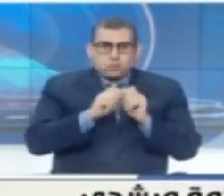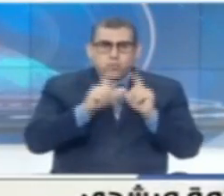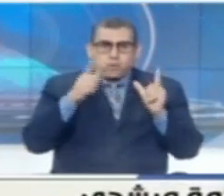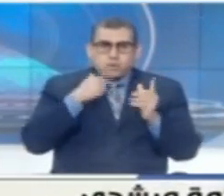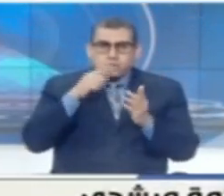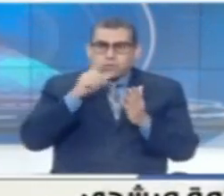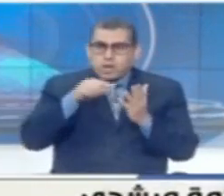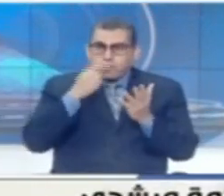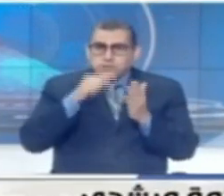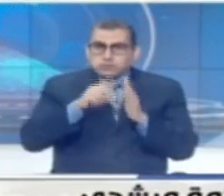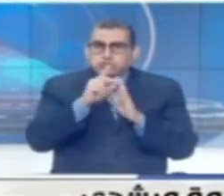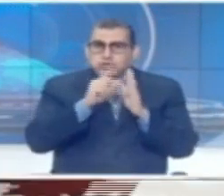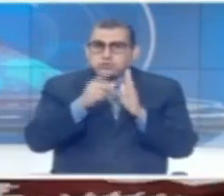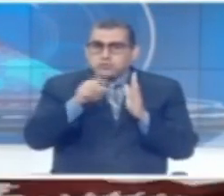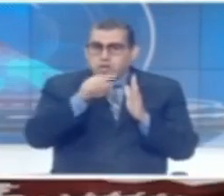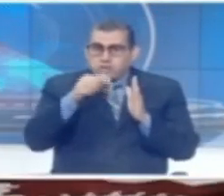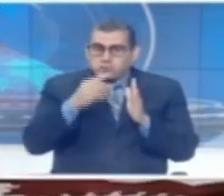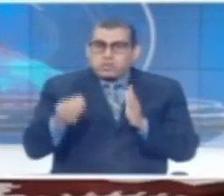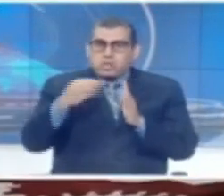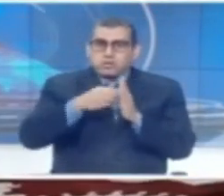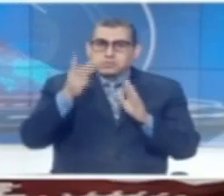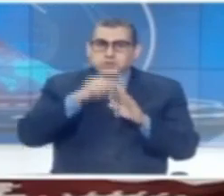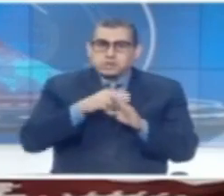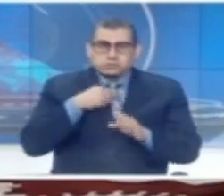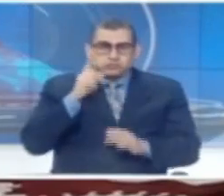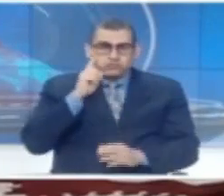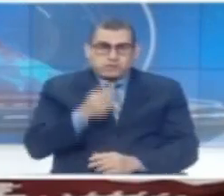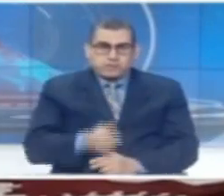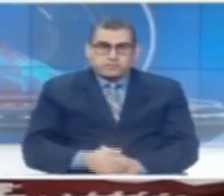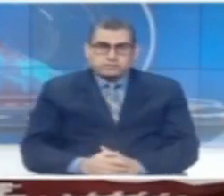وعدم انطباق شروط الترشح عليهم.